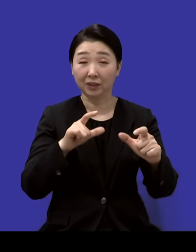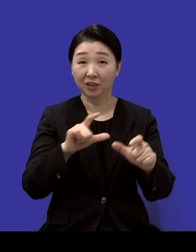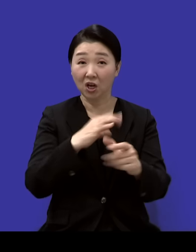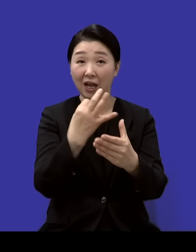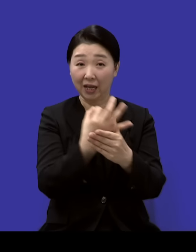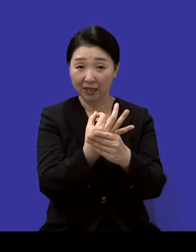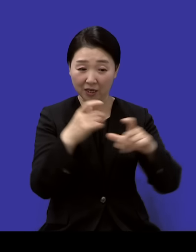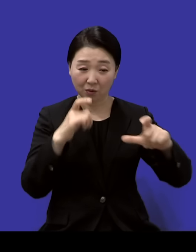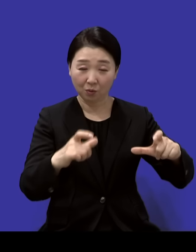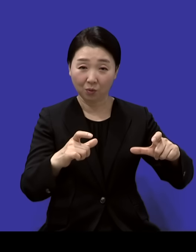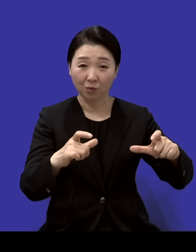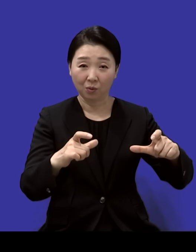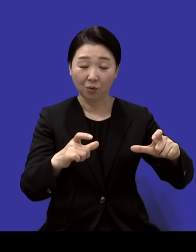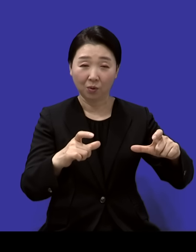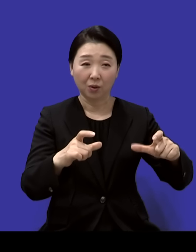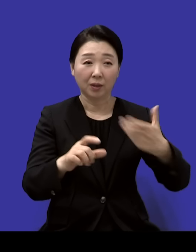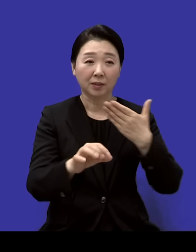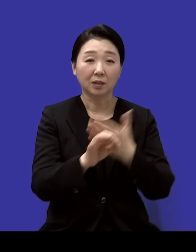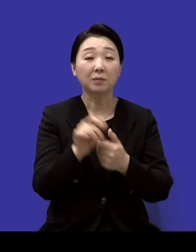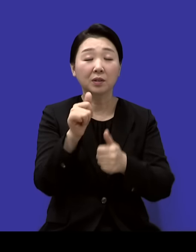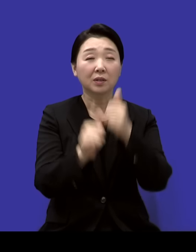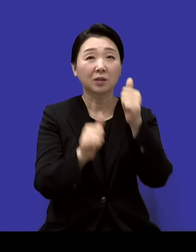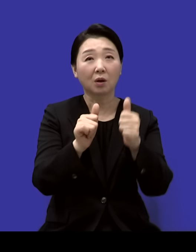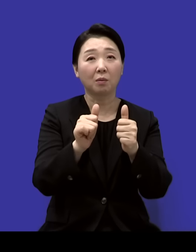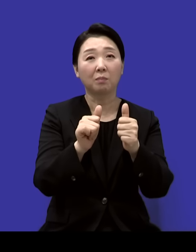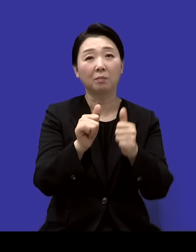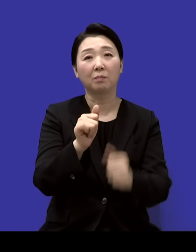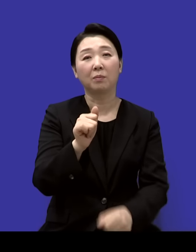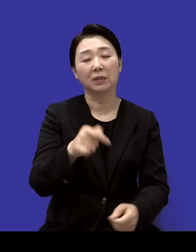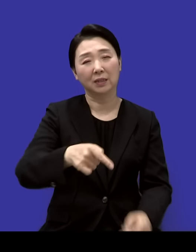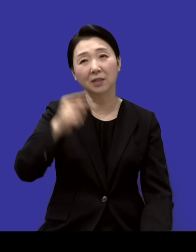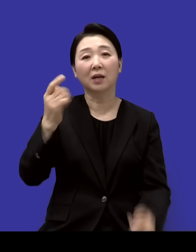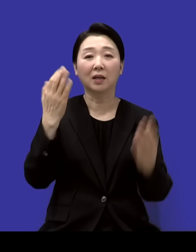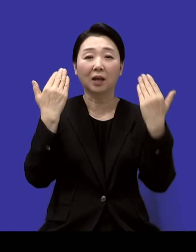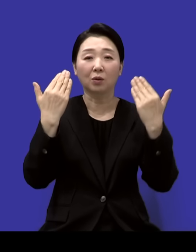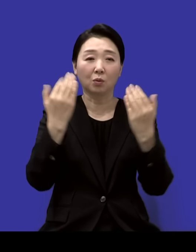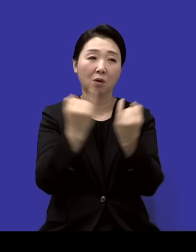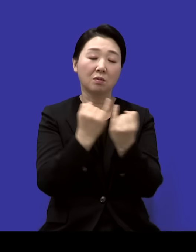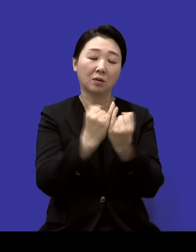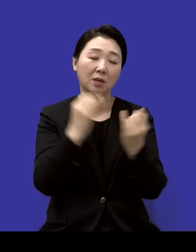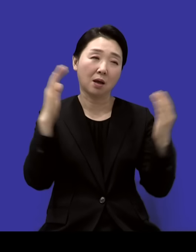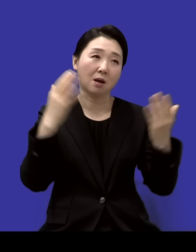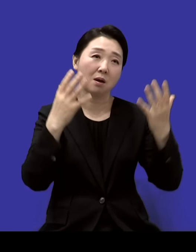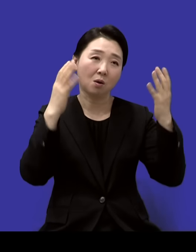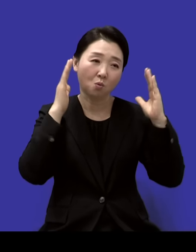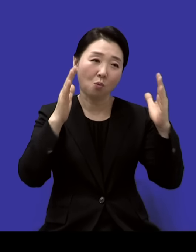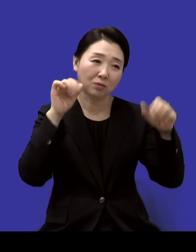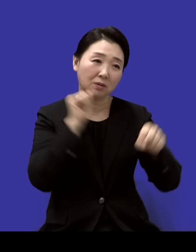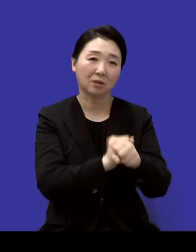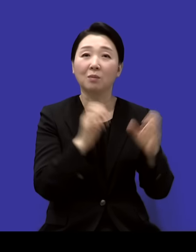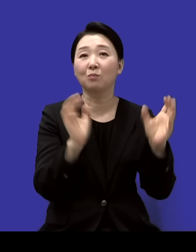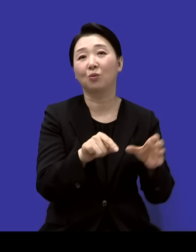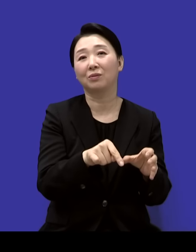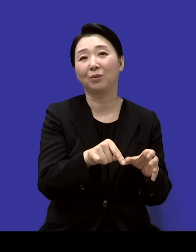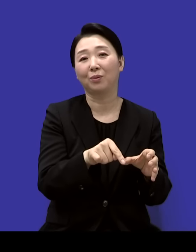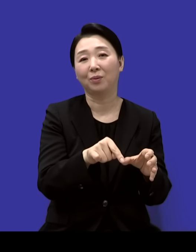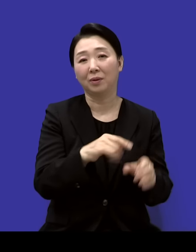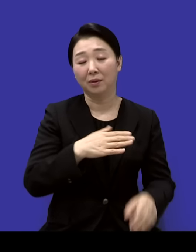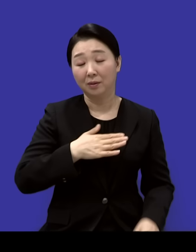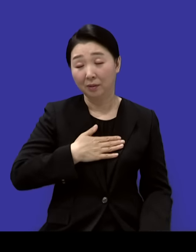네. 안양시에서 모의고사 1등하는 학교였던 거예요. 네. 하필 여자애들이 공부를 그렇게 잘하는 애들이 모여서, 네. 저는 근데